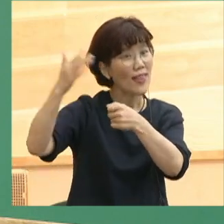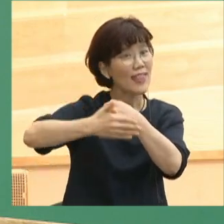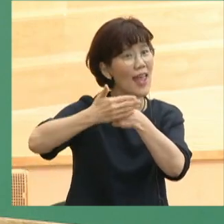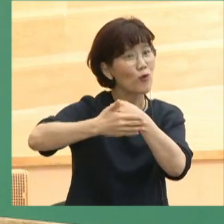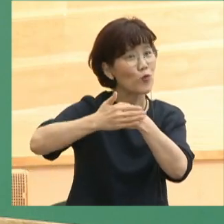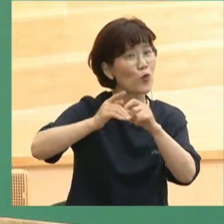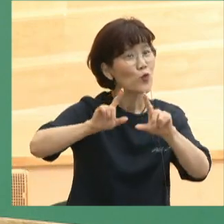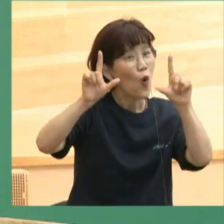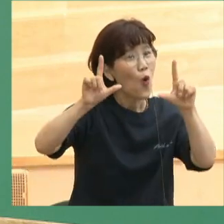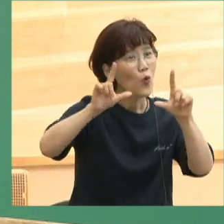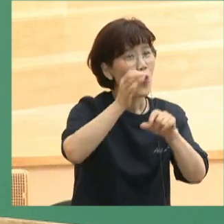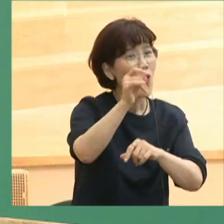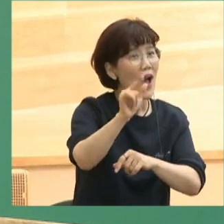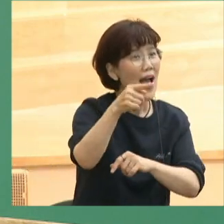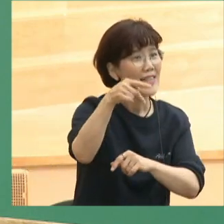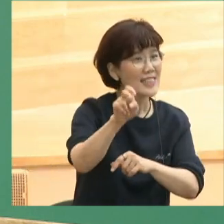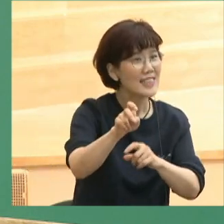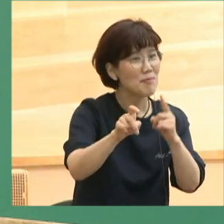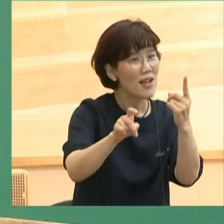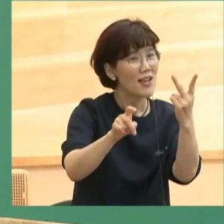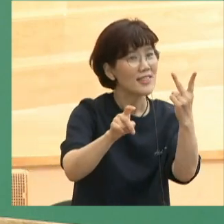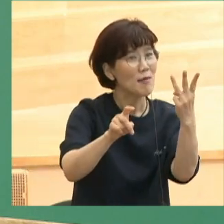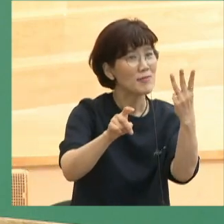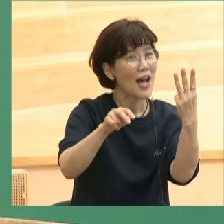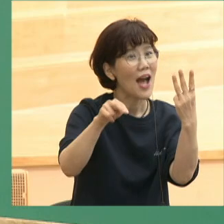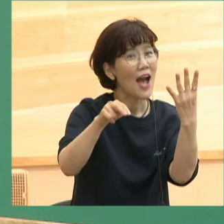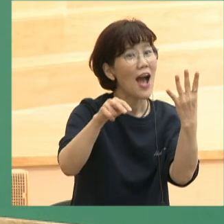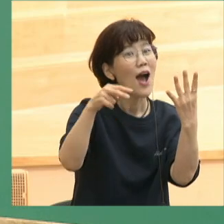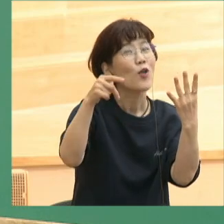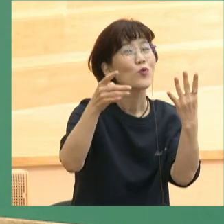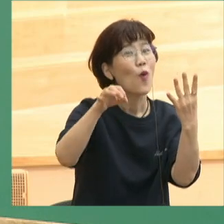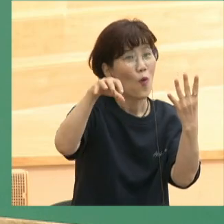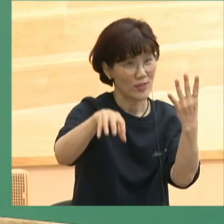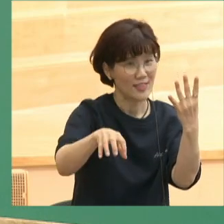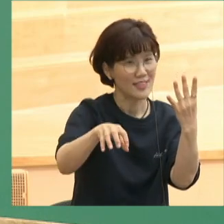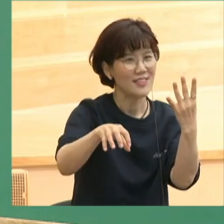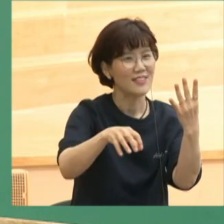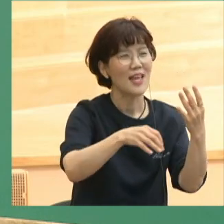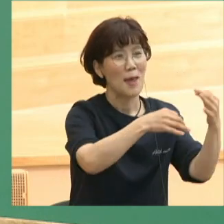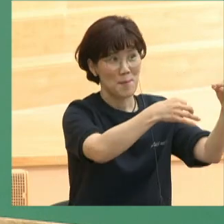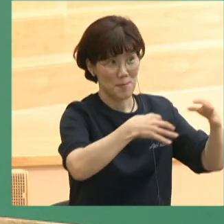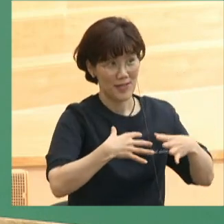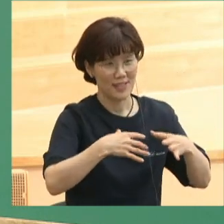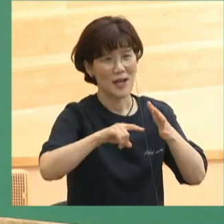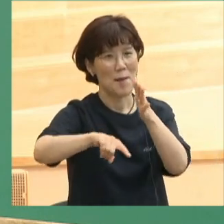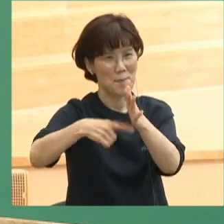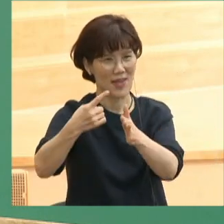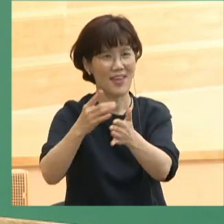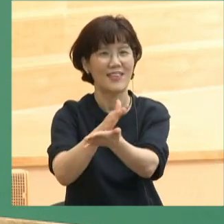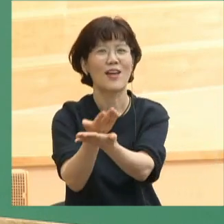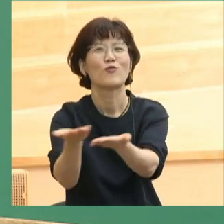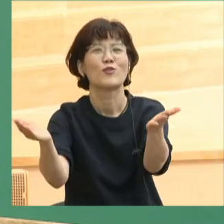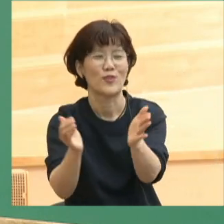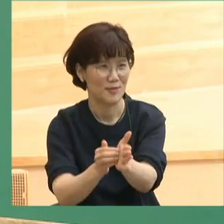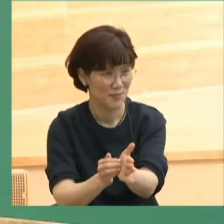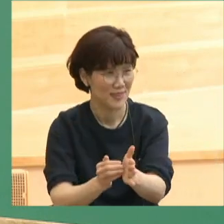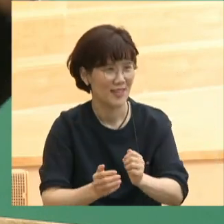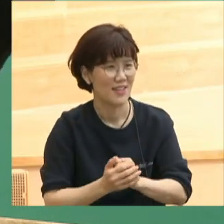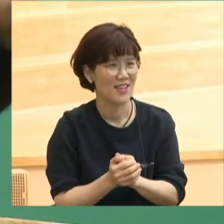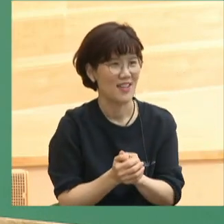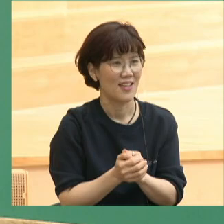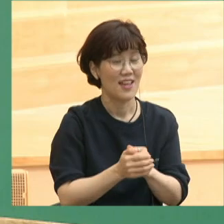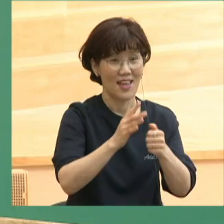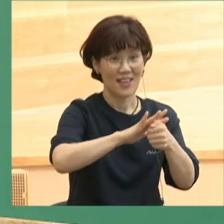동구의 안심 1동, 안심 2동, 안심 3동, 안심 4동에 사랑의 보따리 기증받은 걸 또 100개를 또 나누었죠.